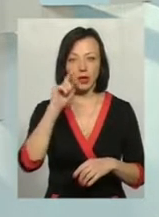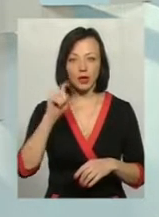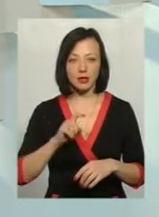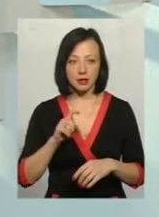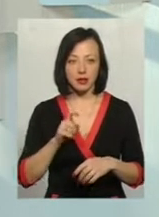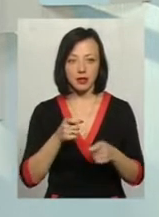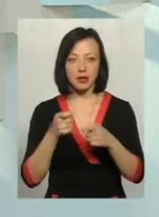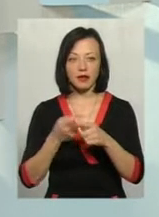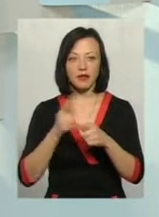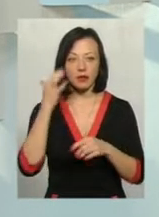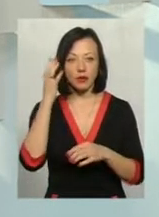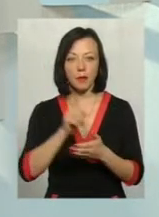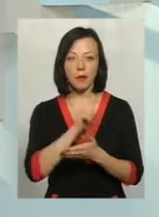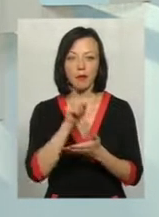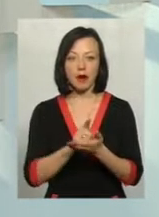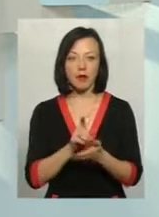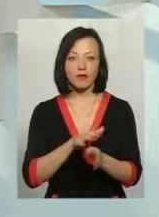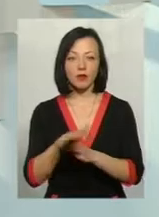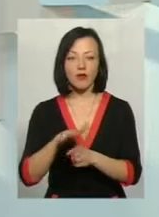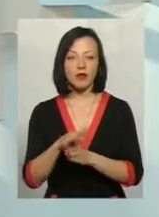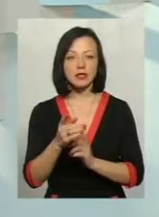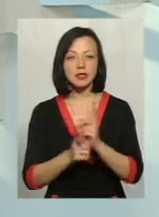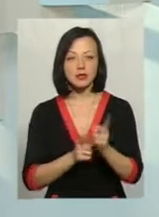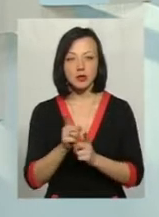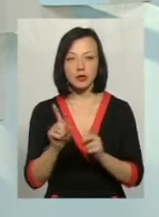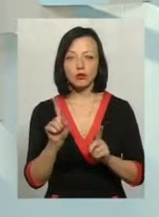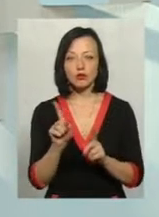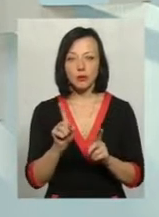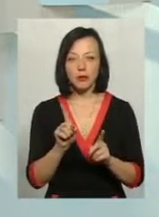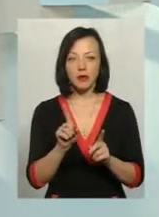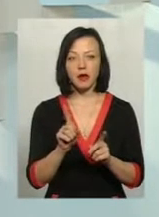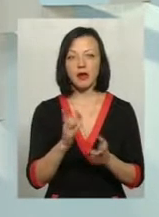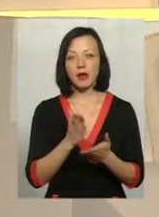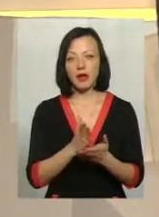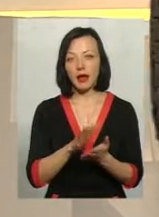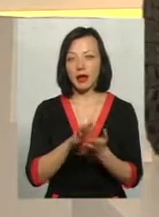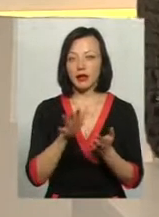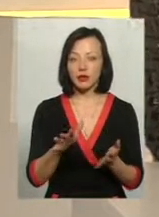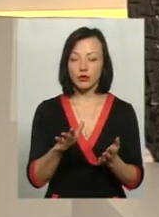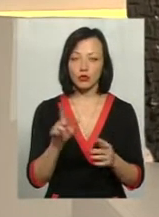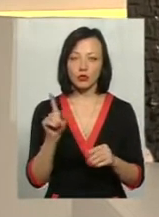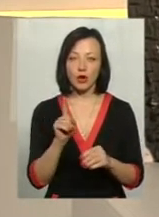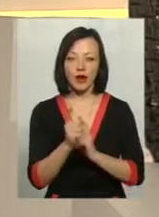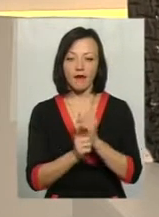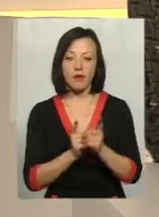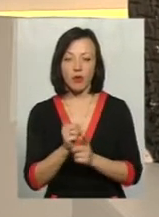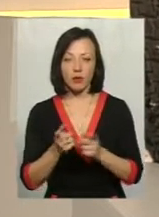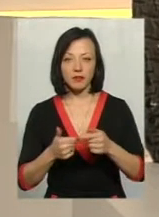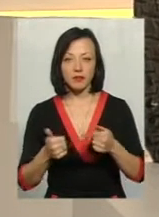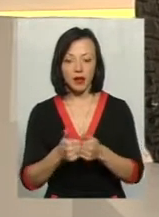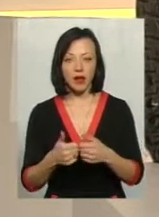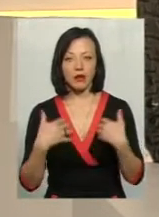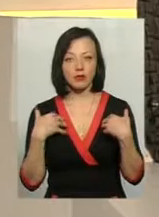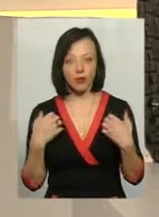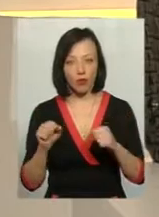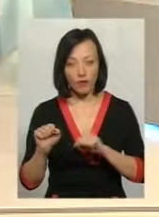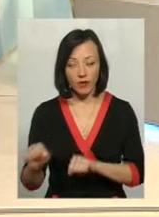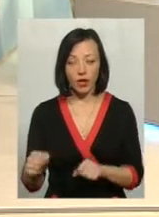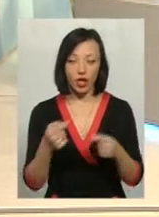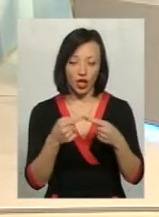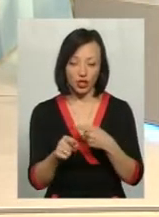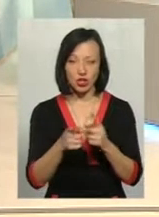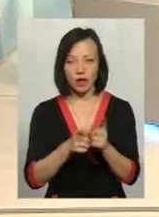є філософія того, як мають відбуватися зміни, щоб перевести критику, яка існує не лише щодо реформи у сфері охорони здоров'я, а й щодо